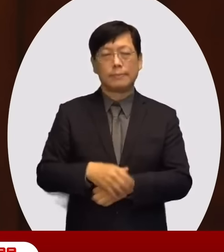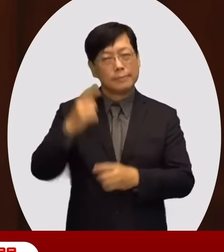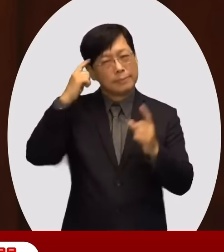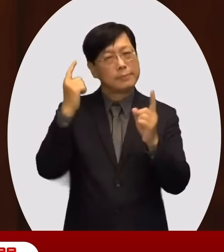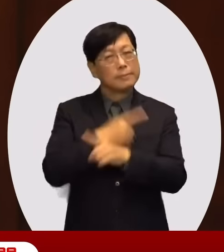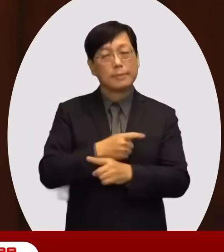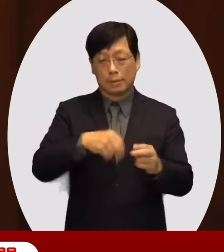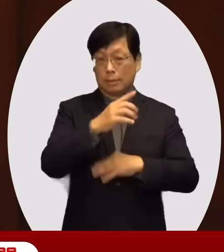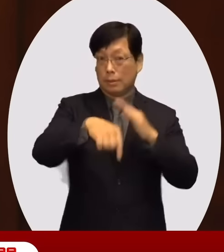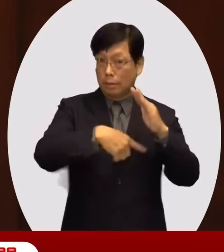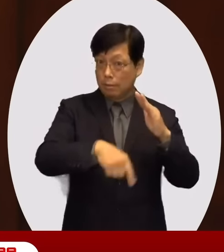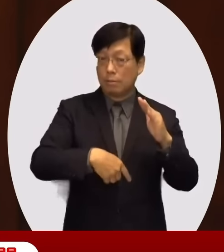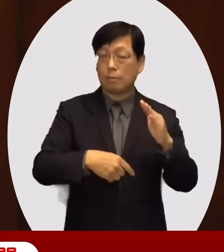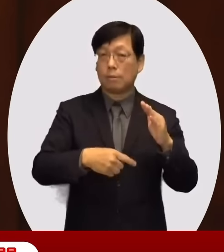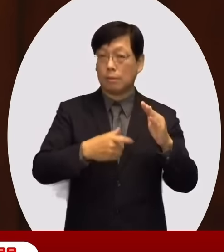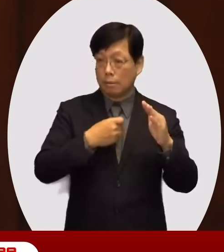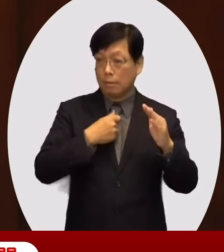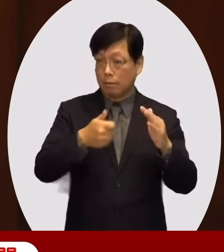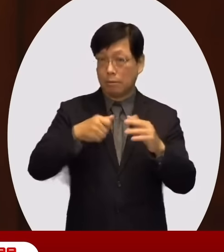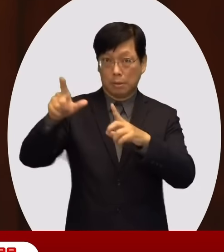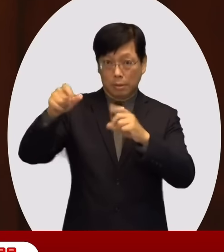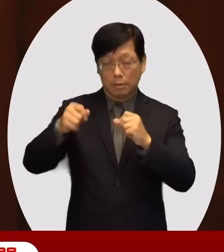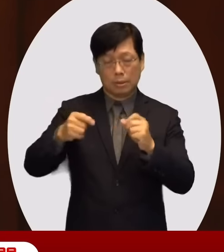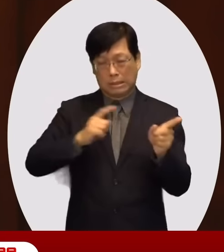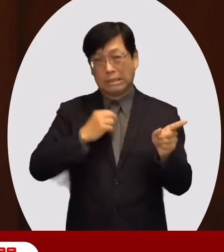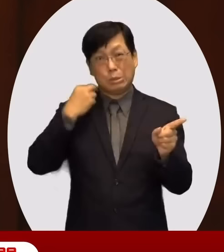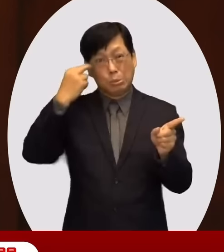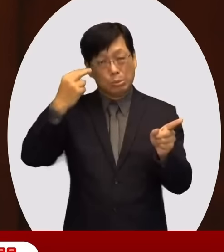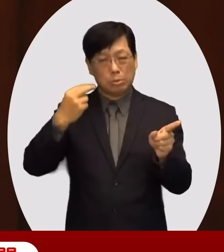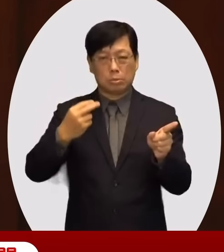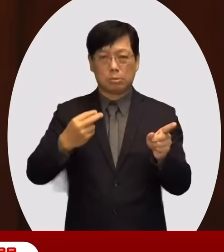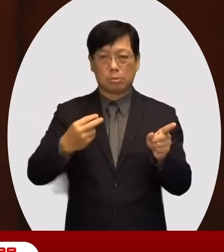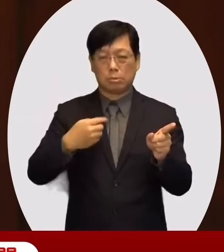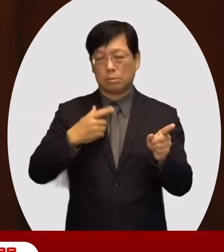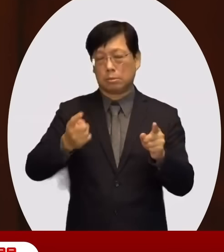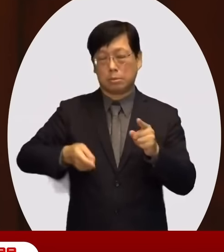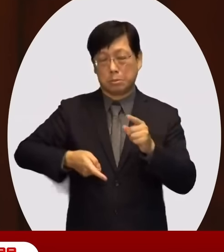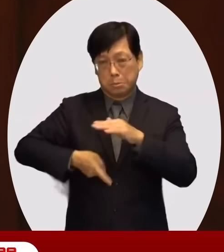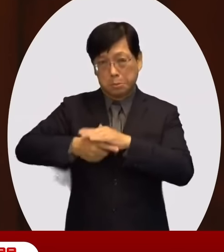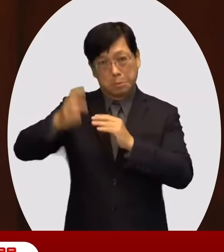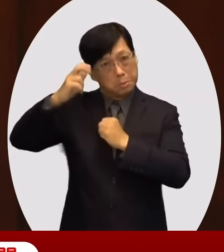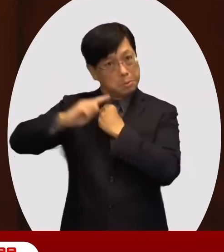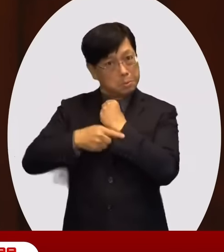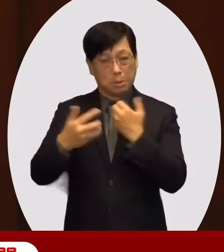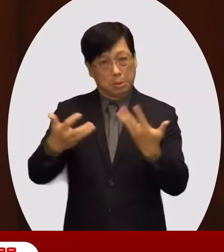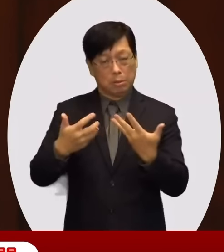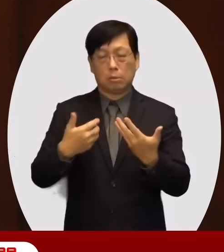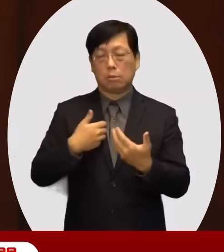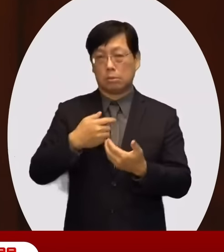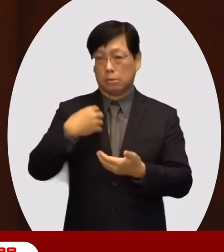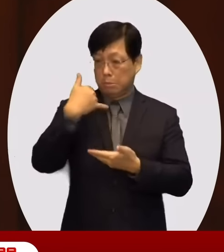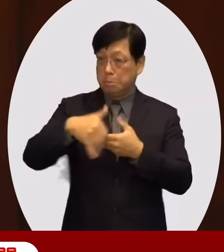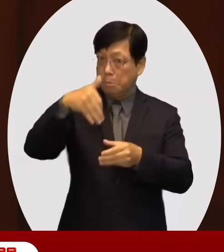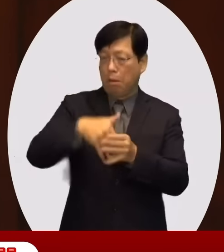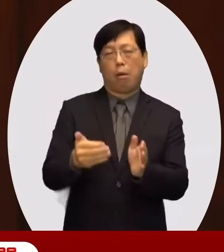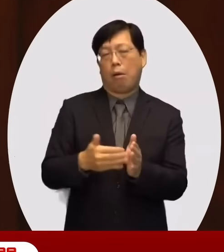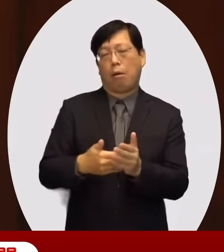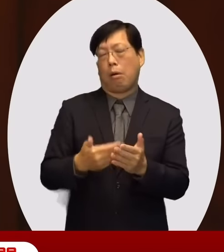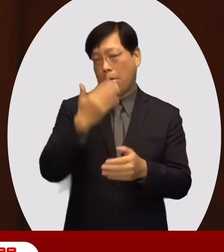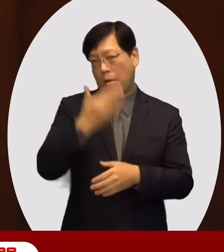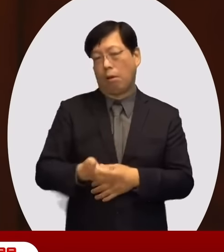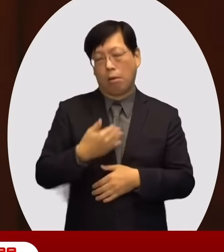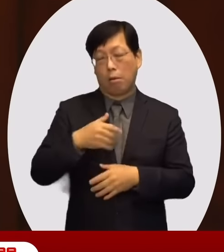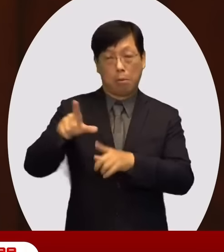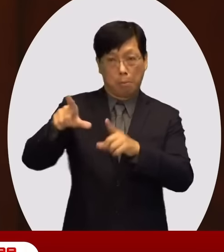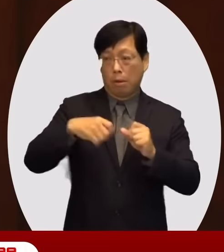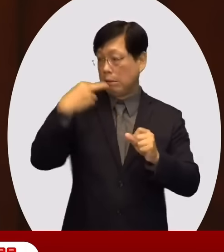说，行政院是不是应该要去执行一个他认为违宪的法律，只能够在复议之后去执行他认为违宪的法律，